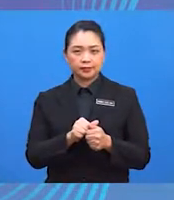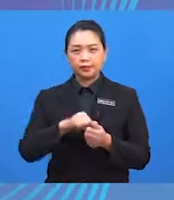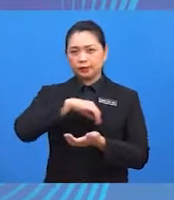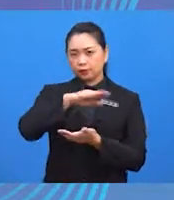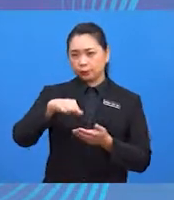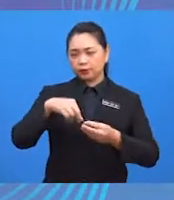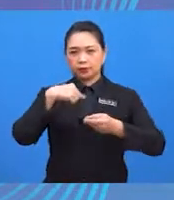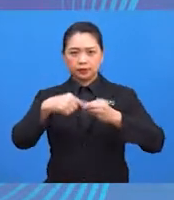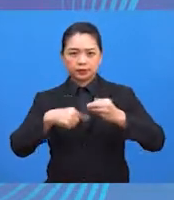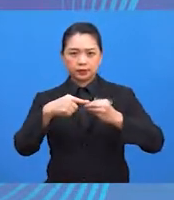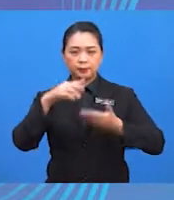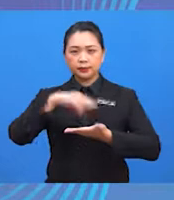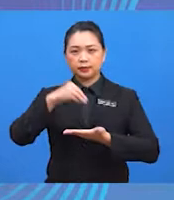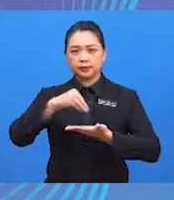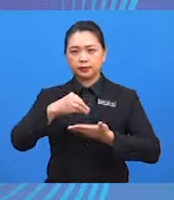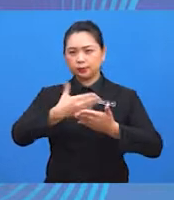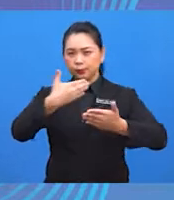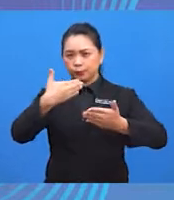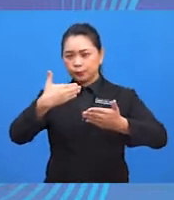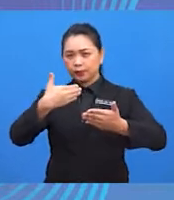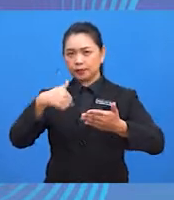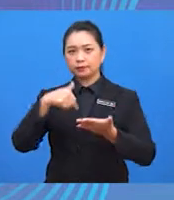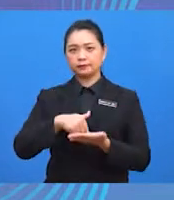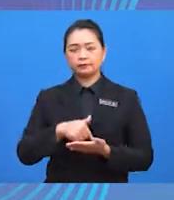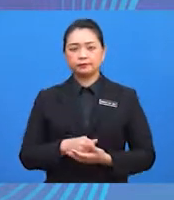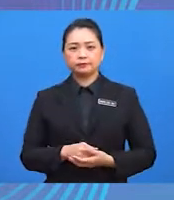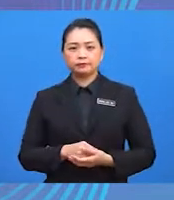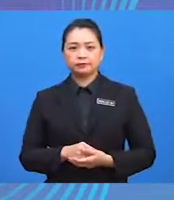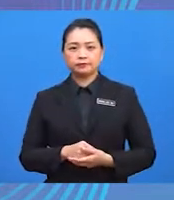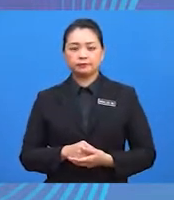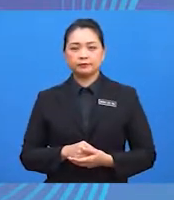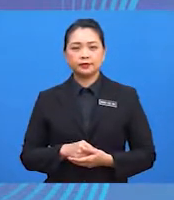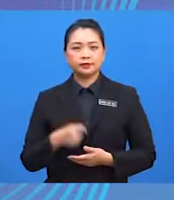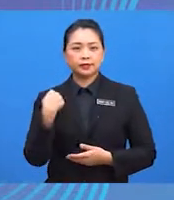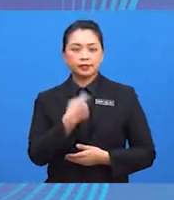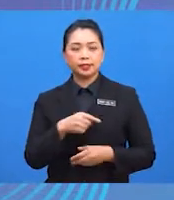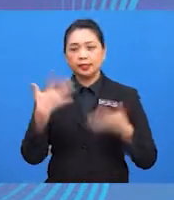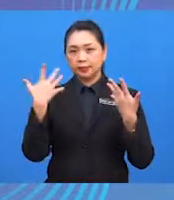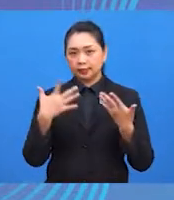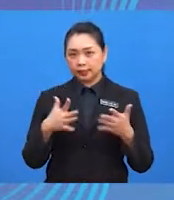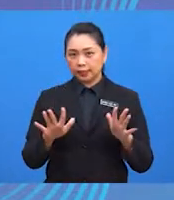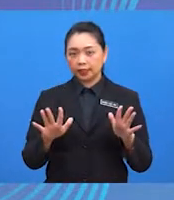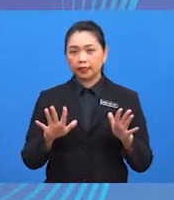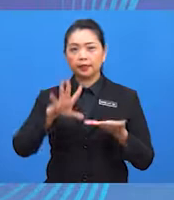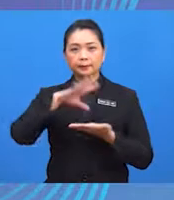tentang pembelajaran kita sebelum ini? Di mana kita telah menyentuh mengenai